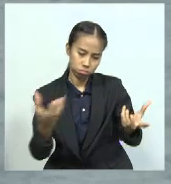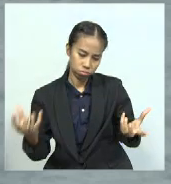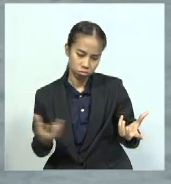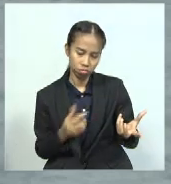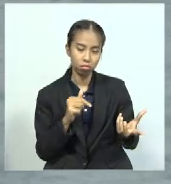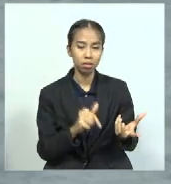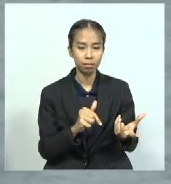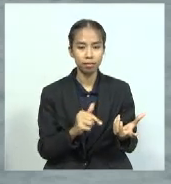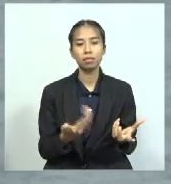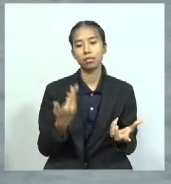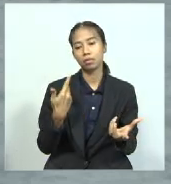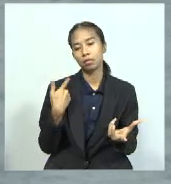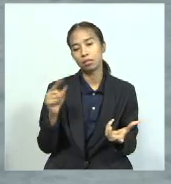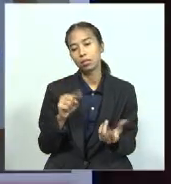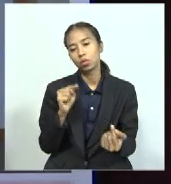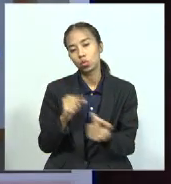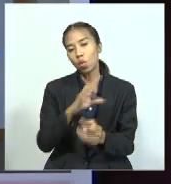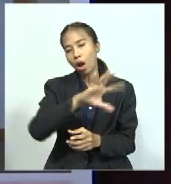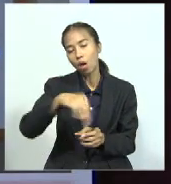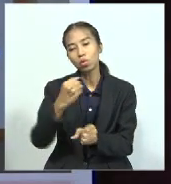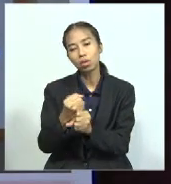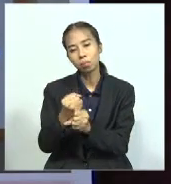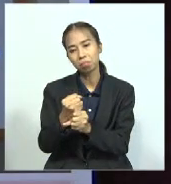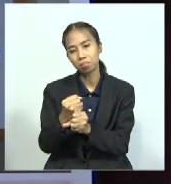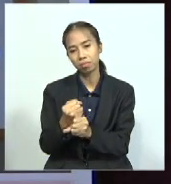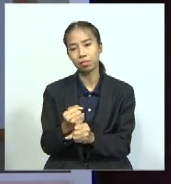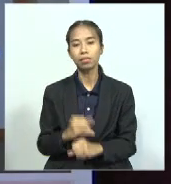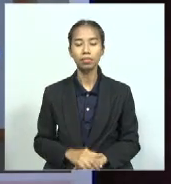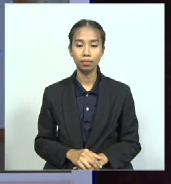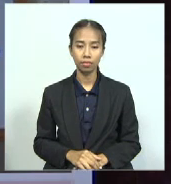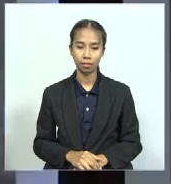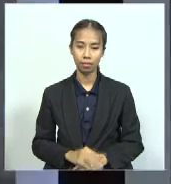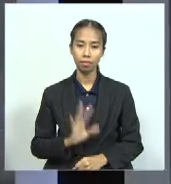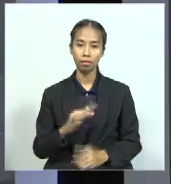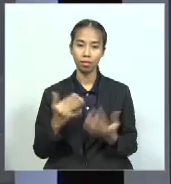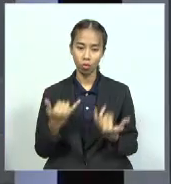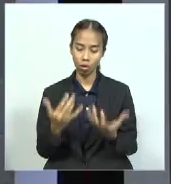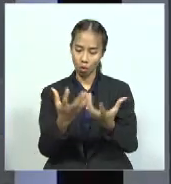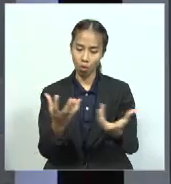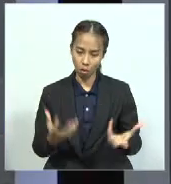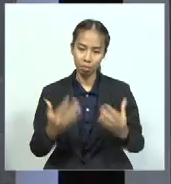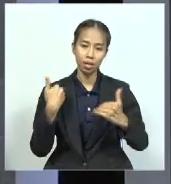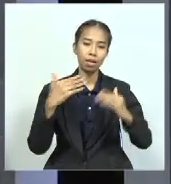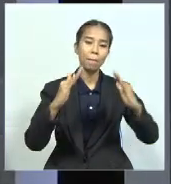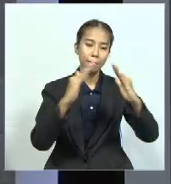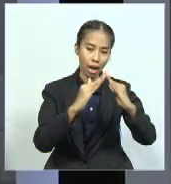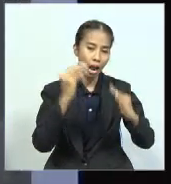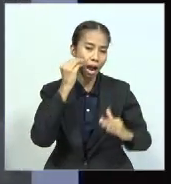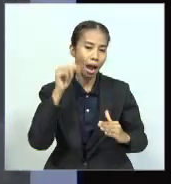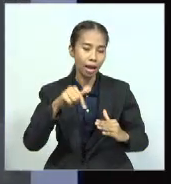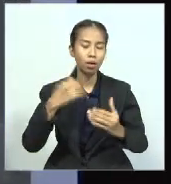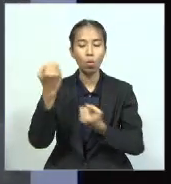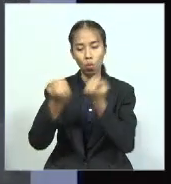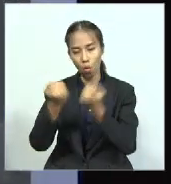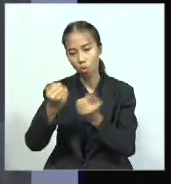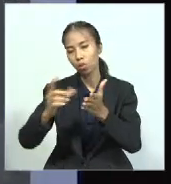ารเคมีซึ่งเป็นส่วนประกอบในการสกัดน้ำมันกัญชาอีกจำนวนหนึ่งค่ะนอกจากนี้ยังอายัดทรัพย์สินเป็นบ้านรถยนต์คอนโดมิเ